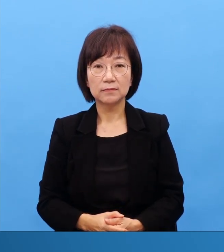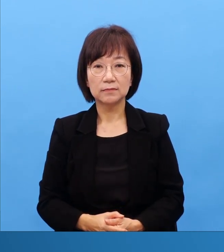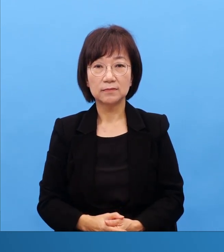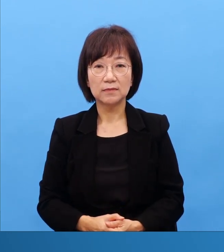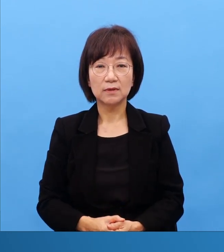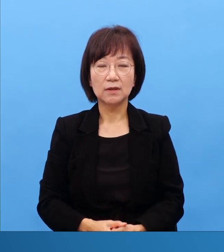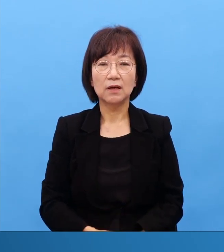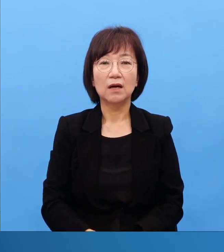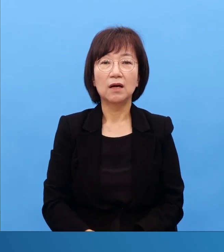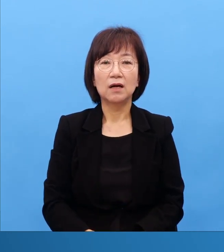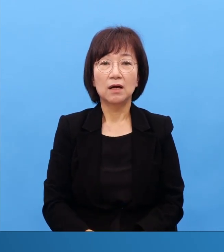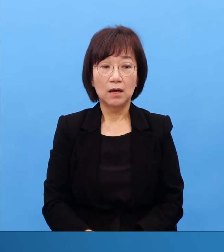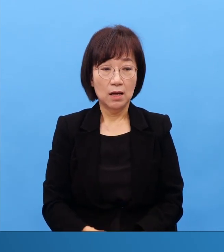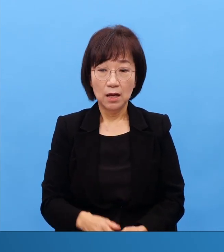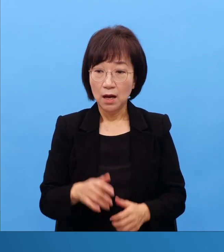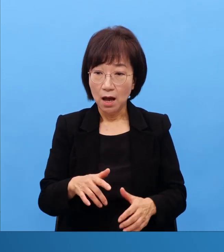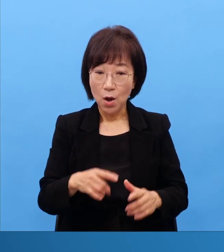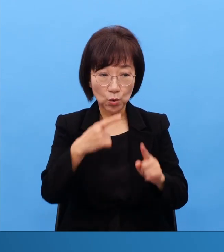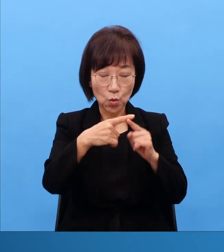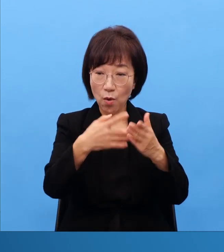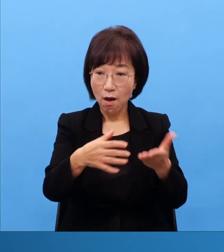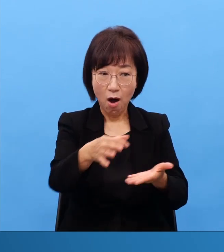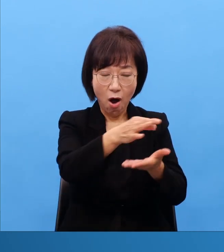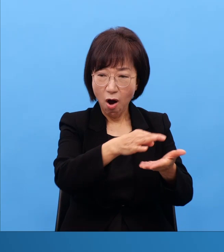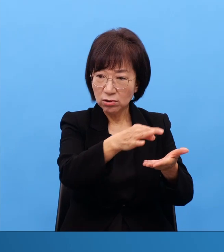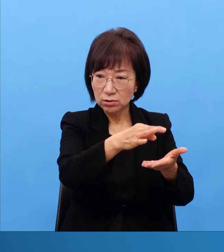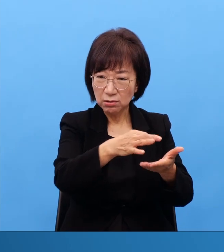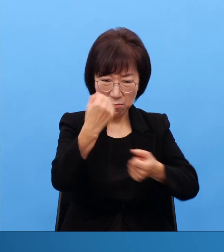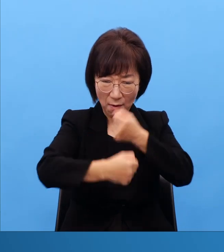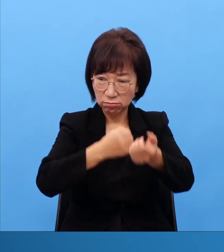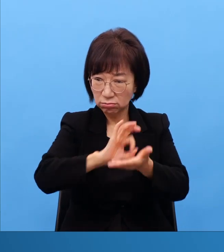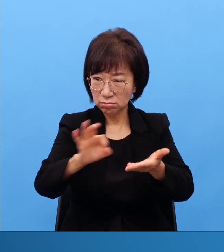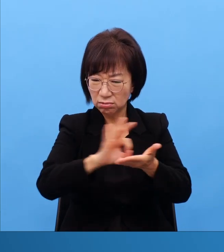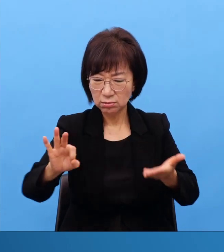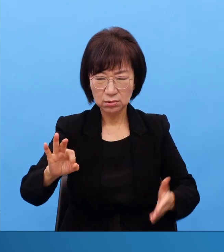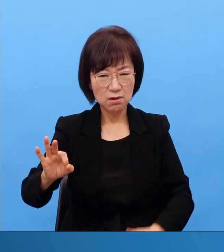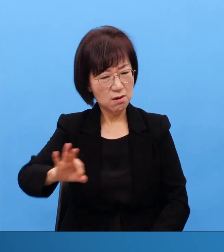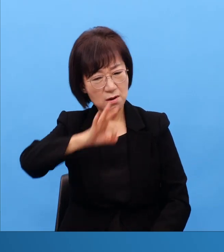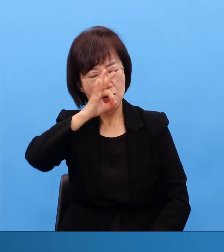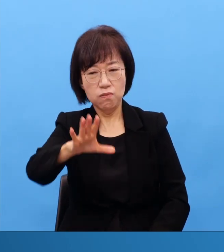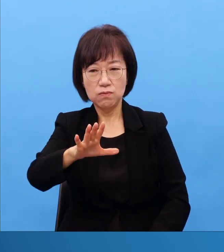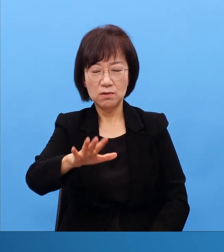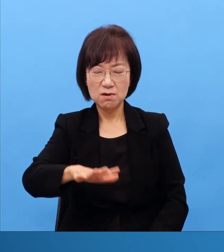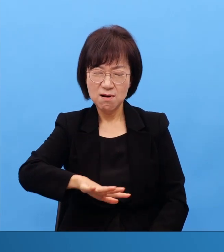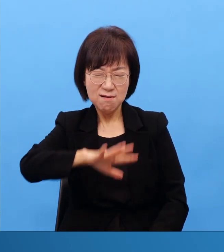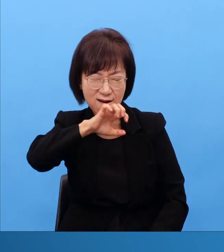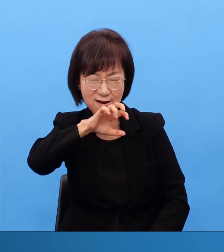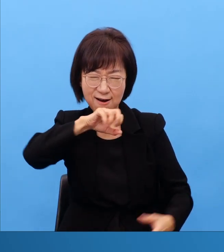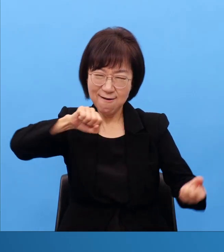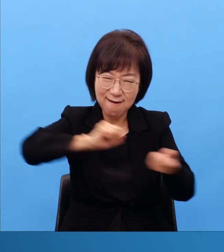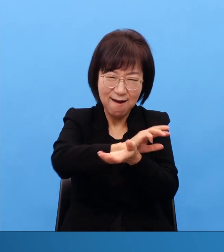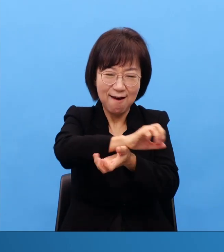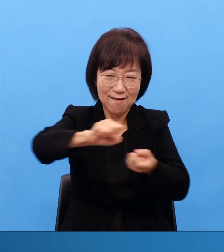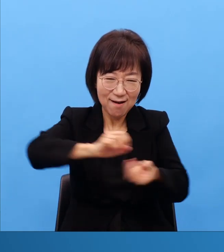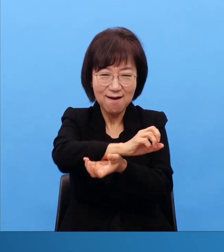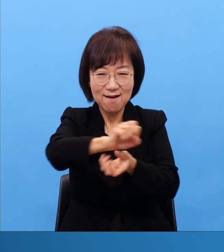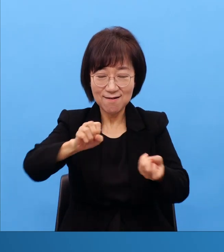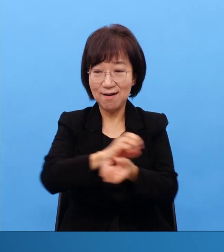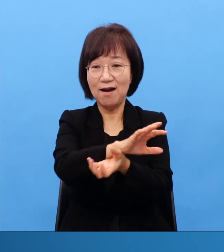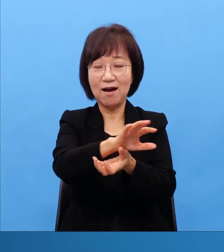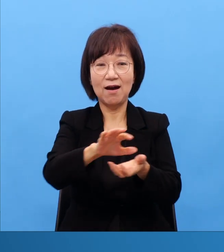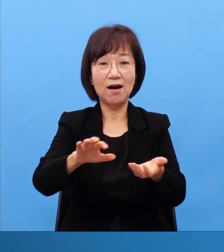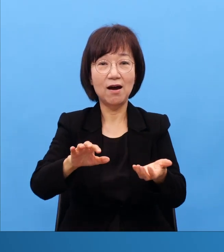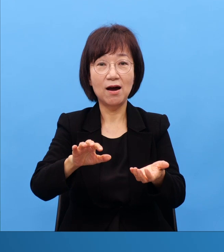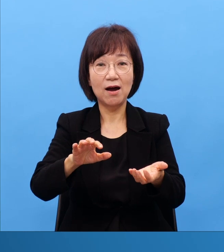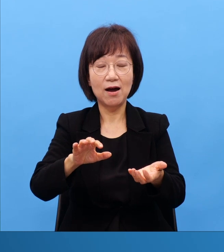말도 안 되는 소리에서 헌금을 함부로 쓰는 거 아니더 대폭동이 일어난 거예요. And so there was a great riot that broke out because these believers were saying, how can we use the offering for such a